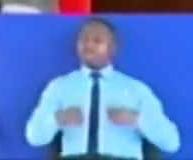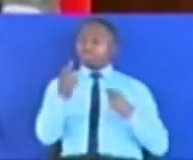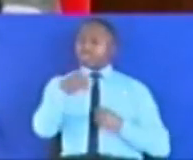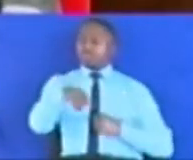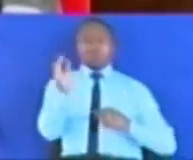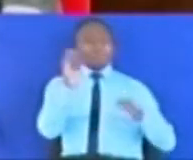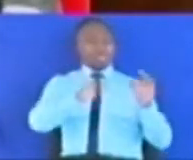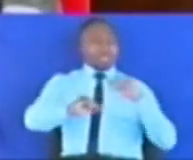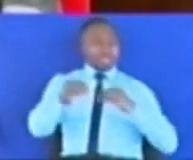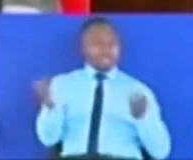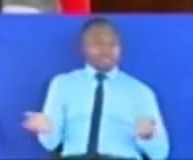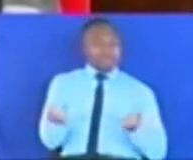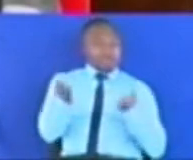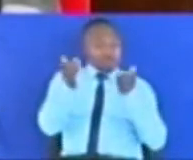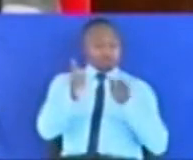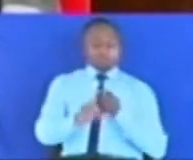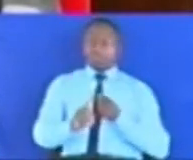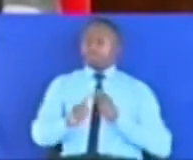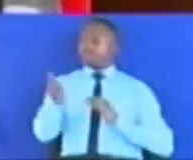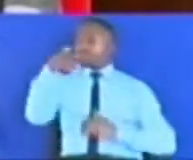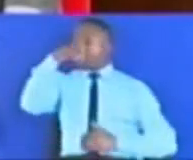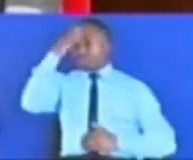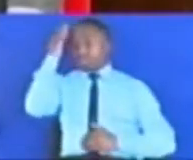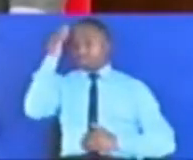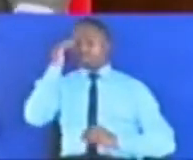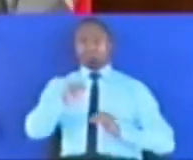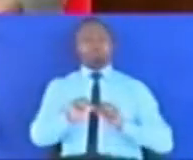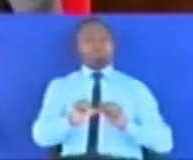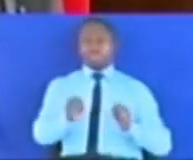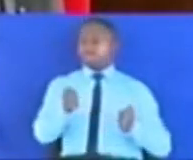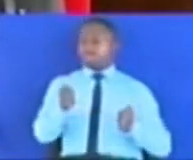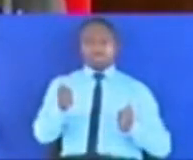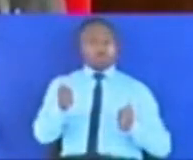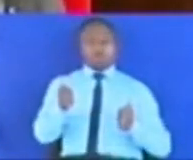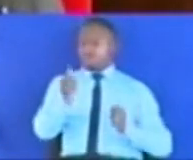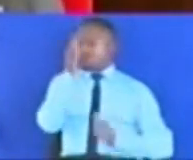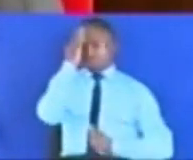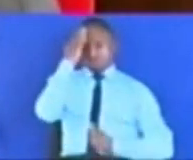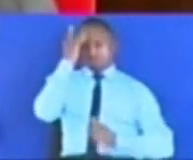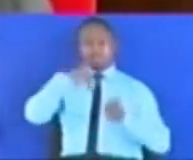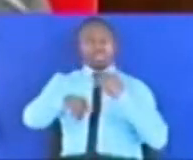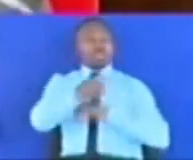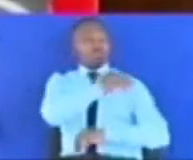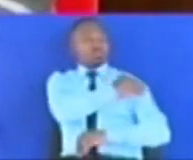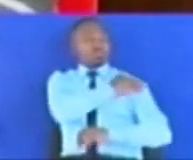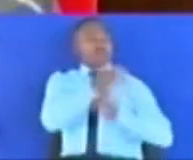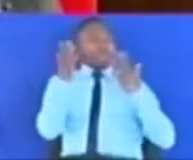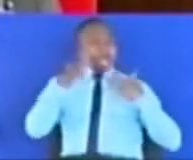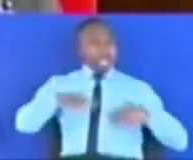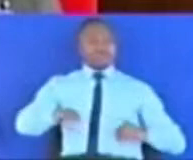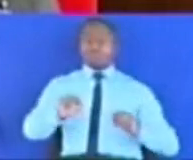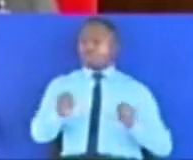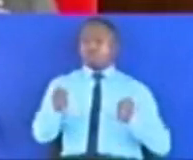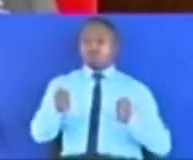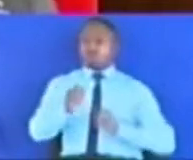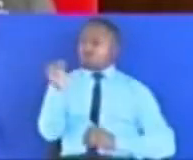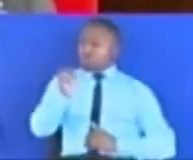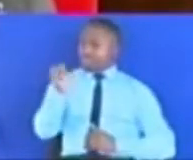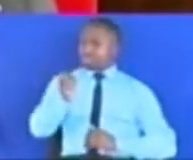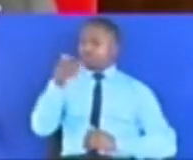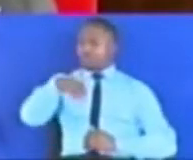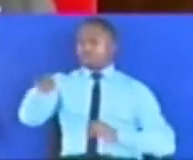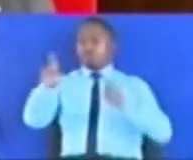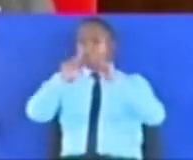kuchangia maendeleo ya nchi yetu, serikali bado haiwatambui katika huduma ya afya. Wazee wanakwenda